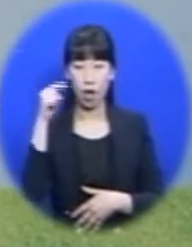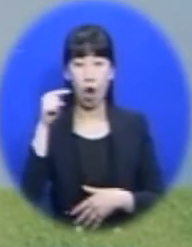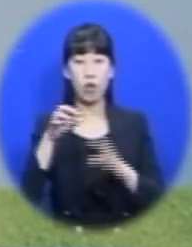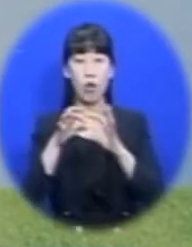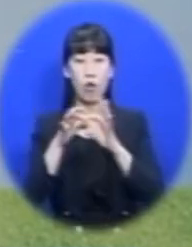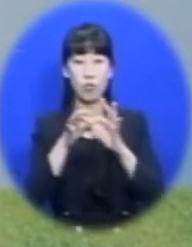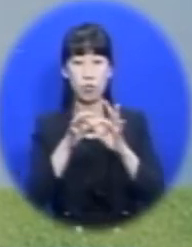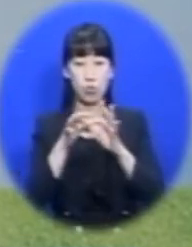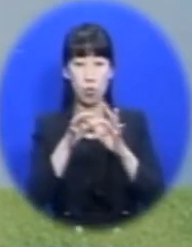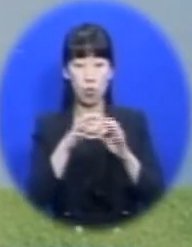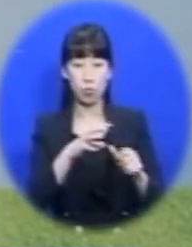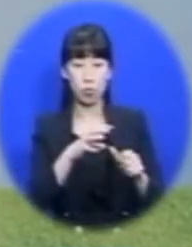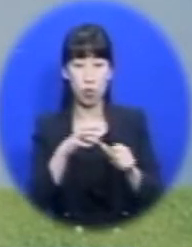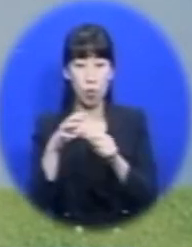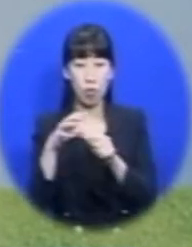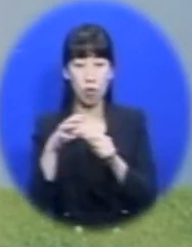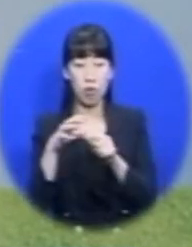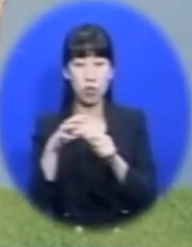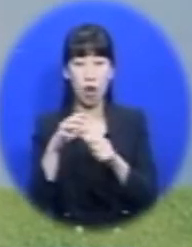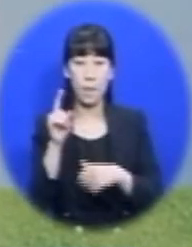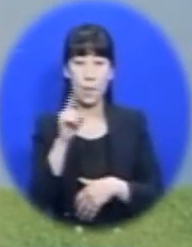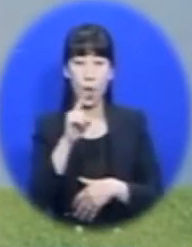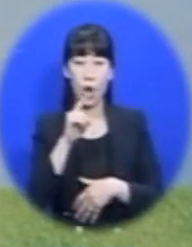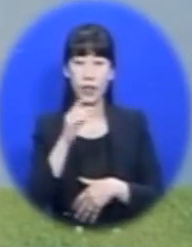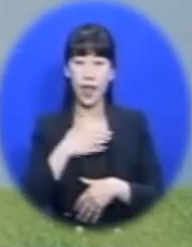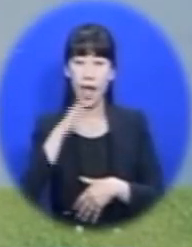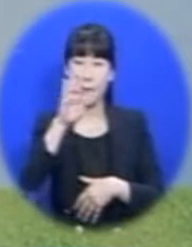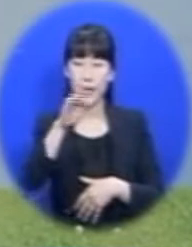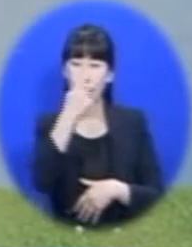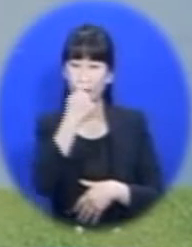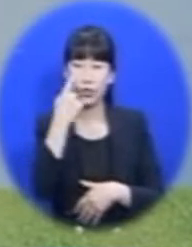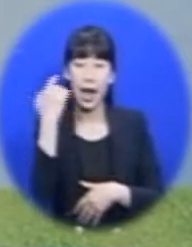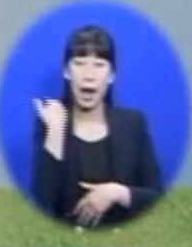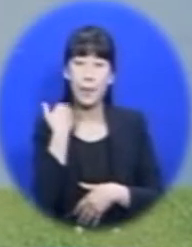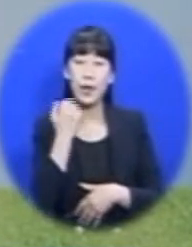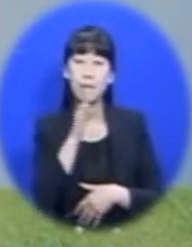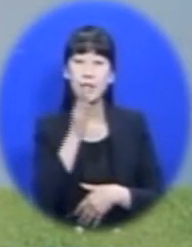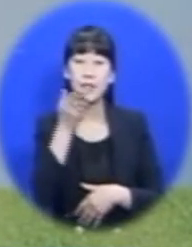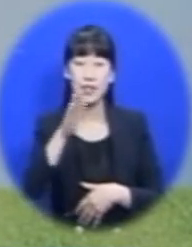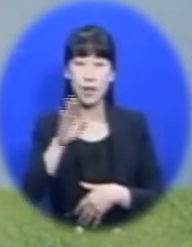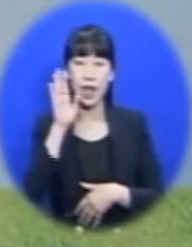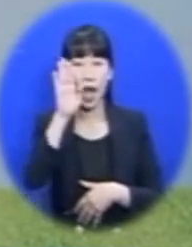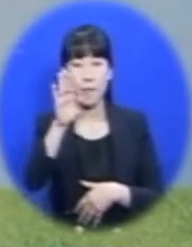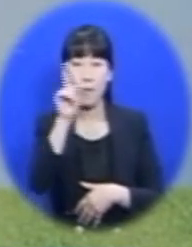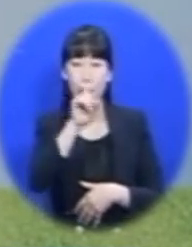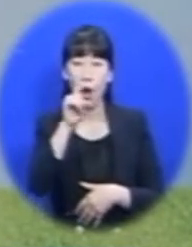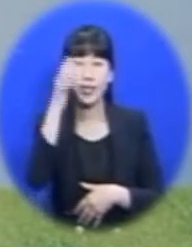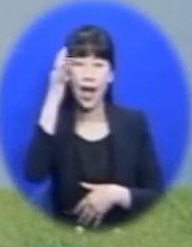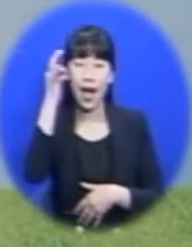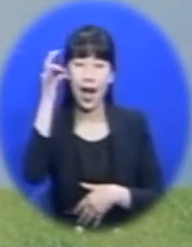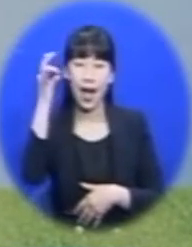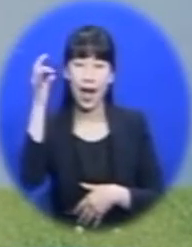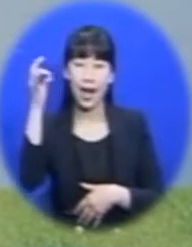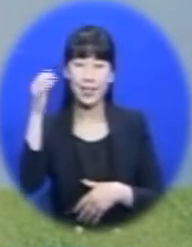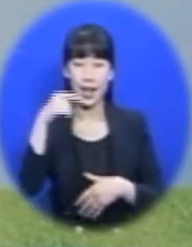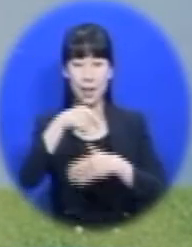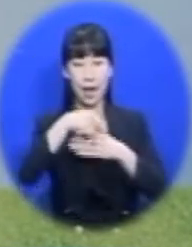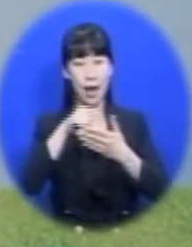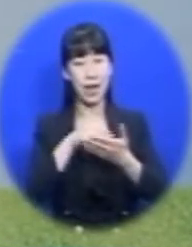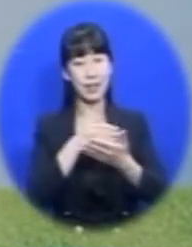통해서 지금 어떤 장면이 펼쳐질 것이라고 하는 것을 마음에 그린답니다. 그리고